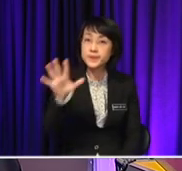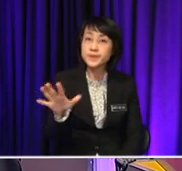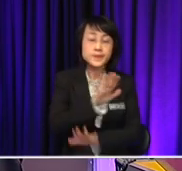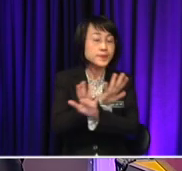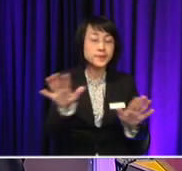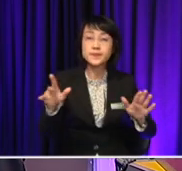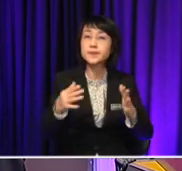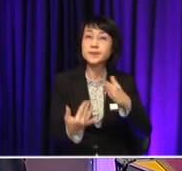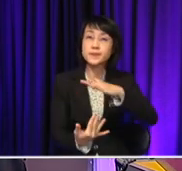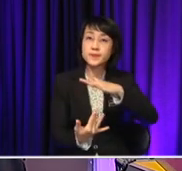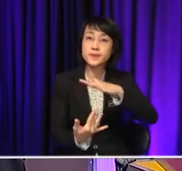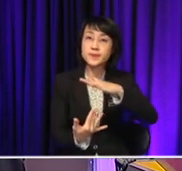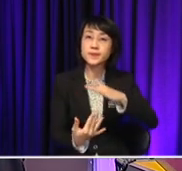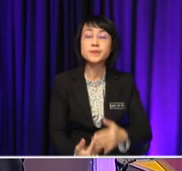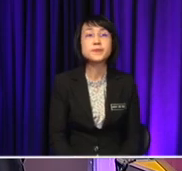Oke